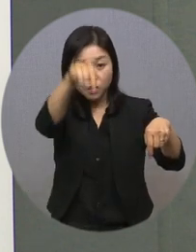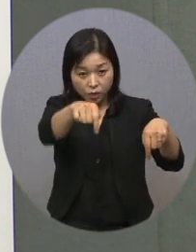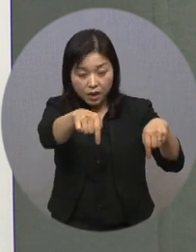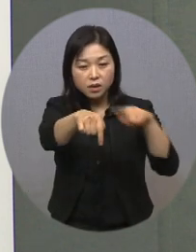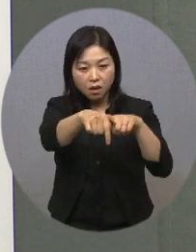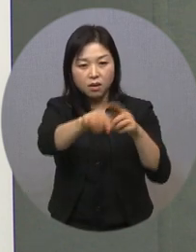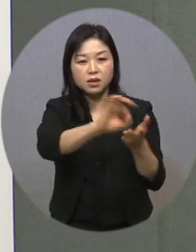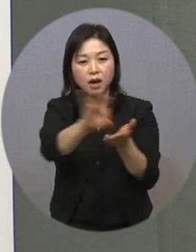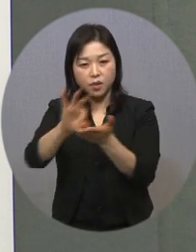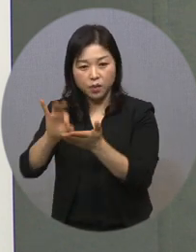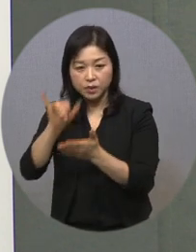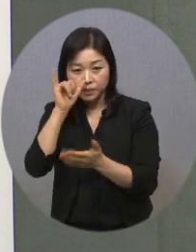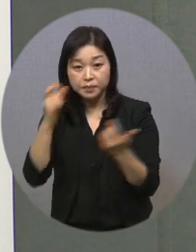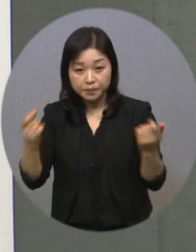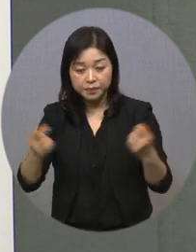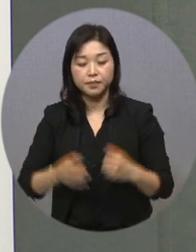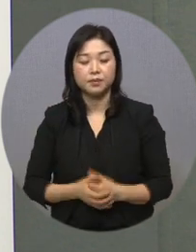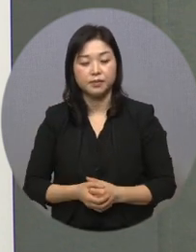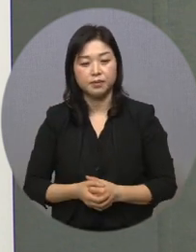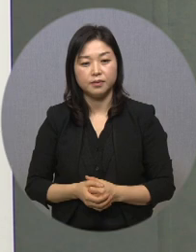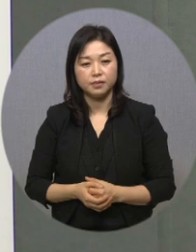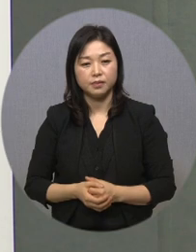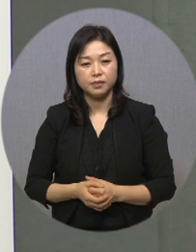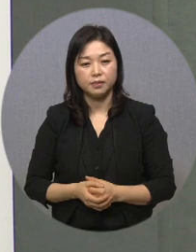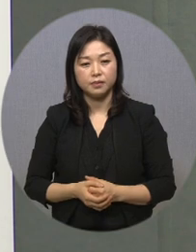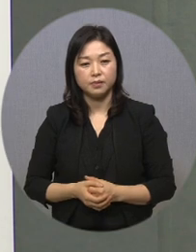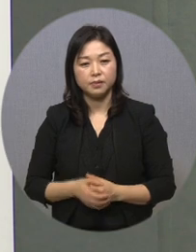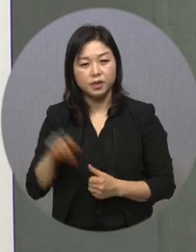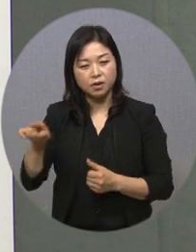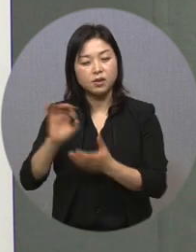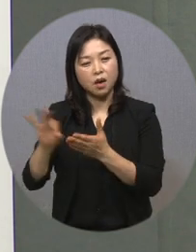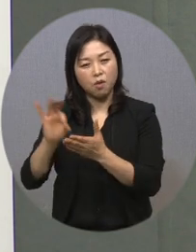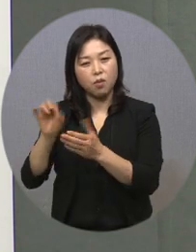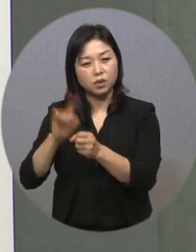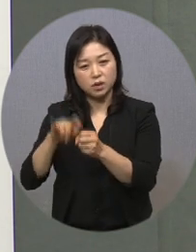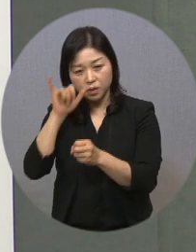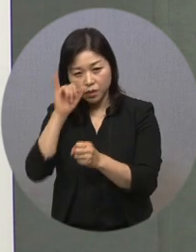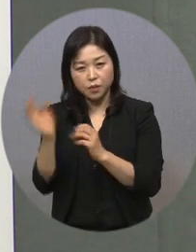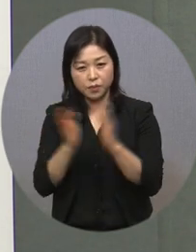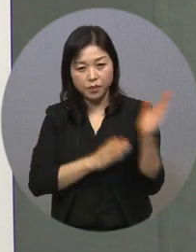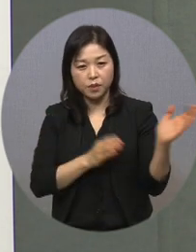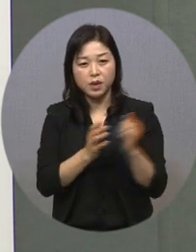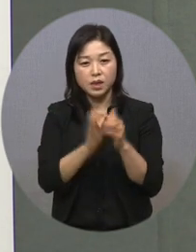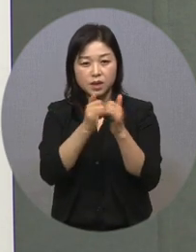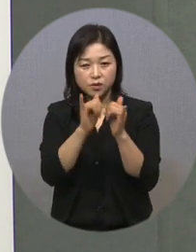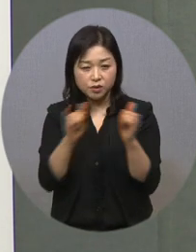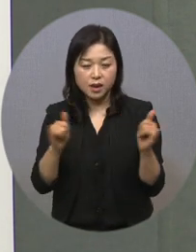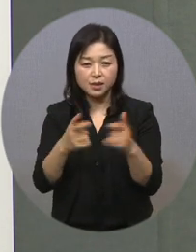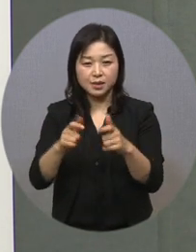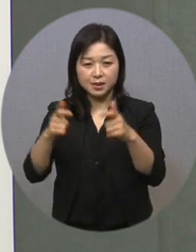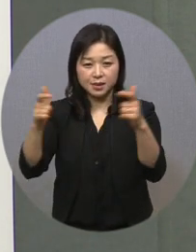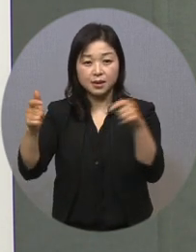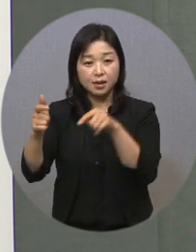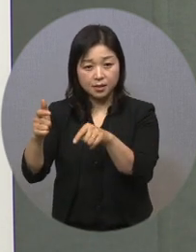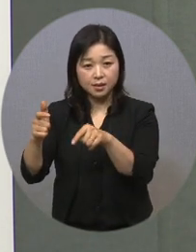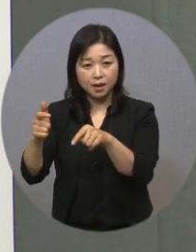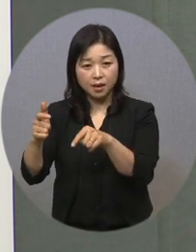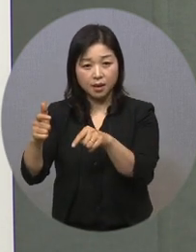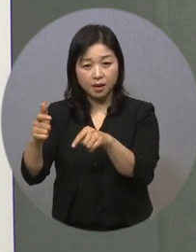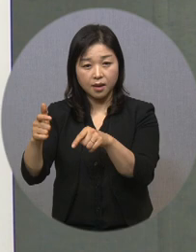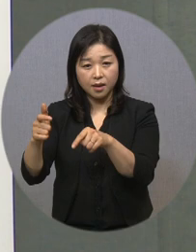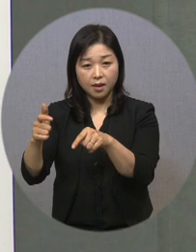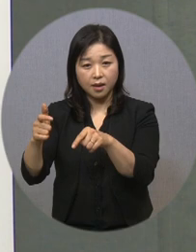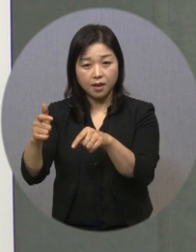소비할 거 아니에요. 그런데 이제 쓰기 위해서 만든 거고 또 인구가 그렇게 증가가 됐는데도